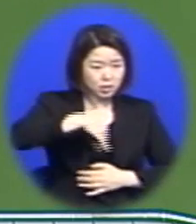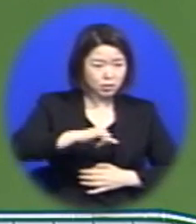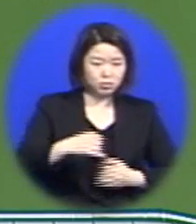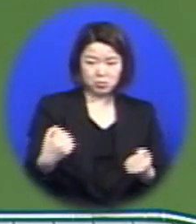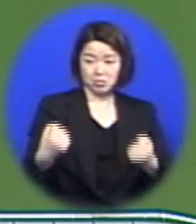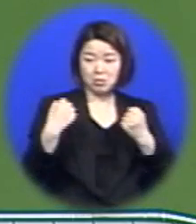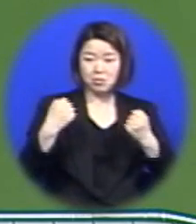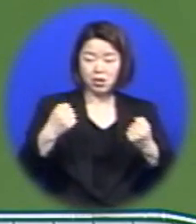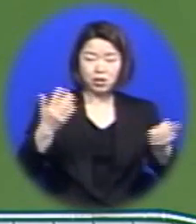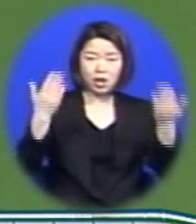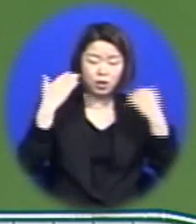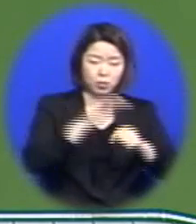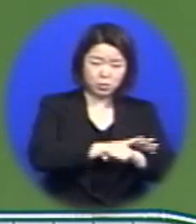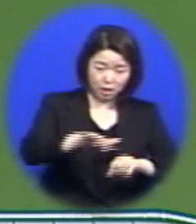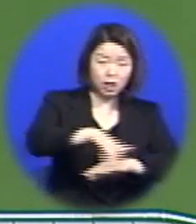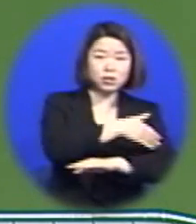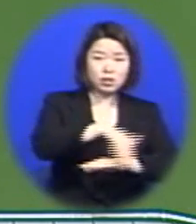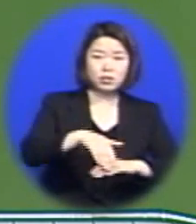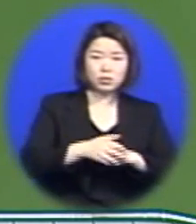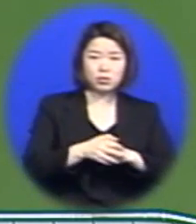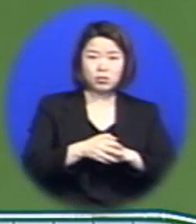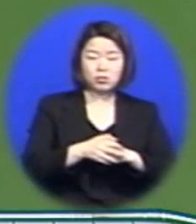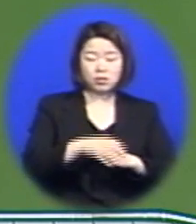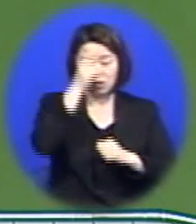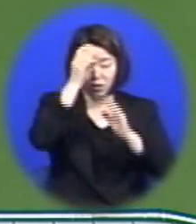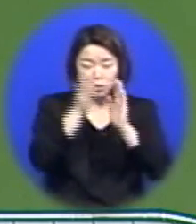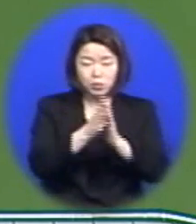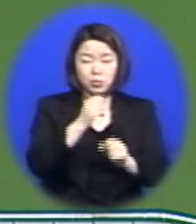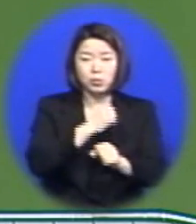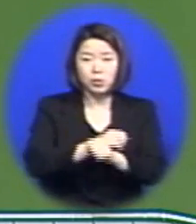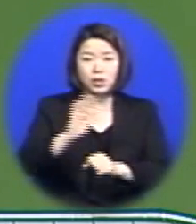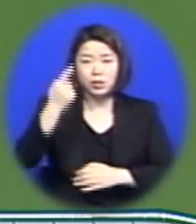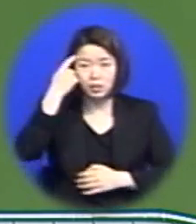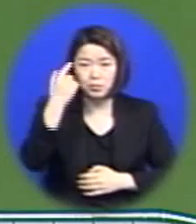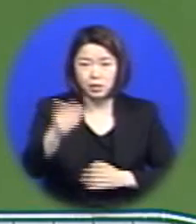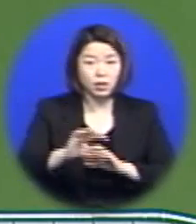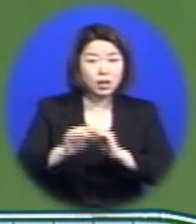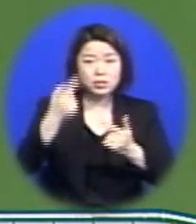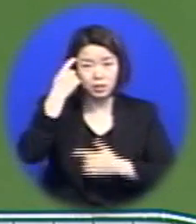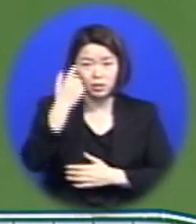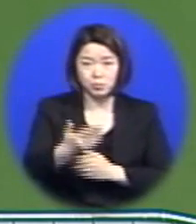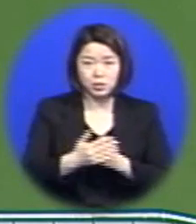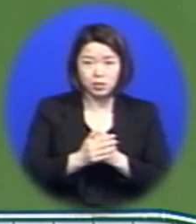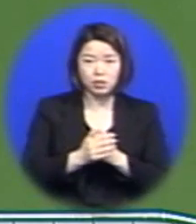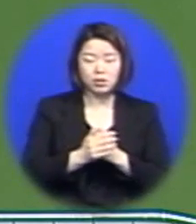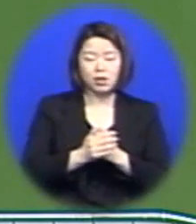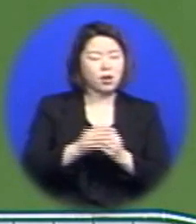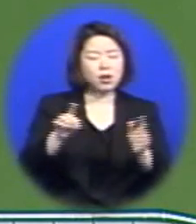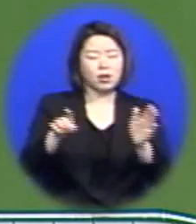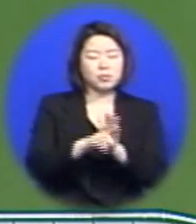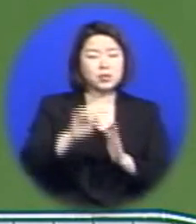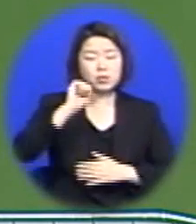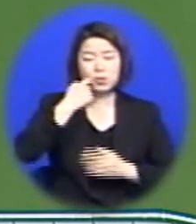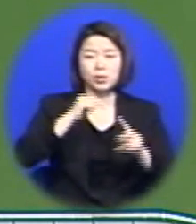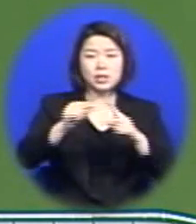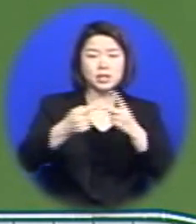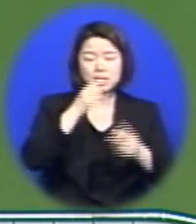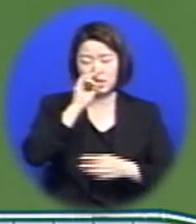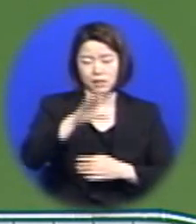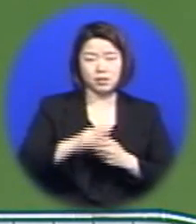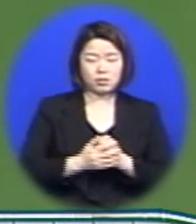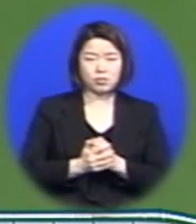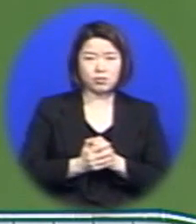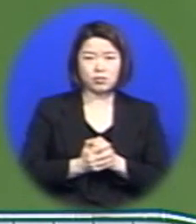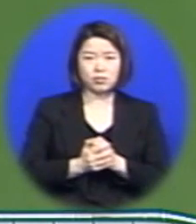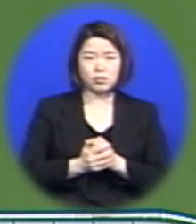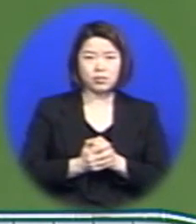다니고 기도해 해야 돼요 말아야 돼요 믿어지지가 않더 자기는 정말 기도해야 된다는게 믿어지지